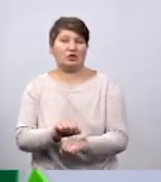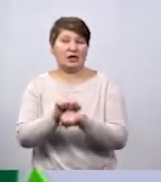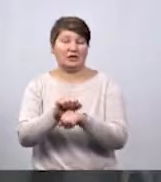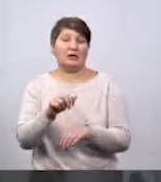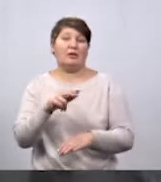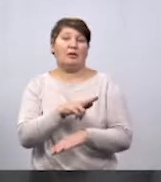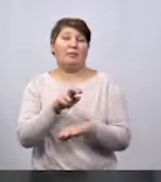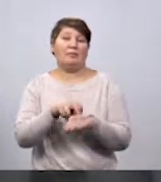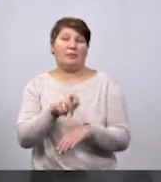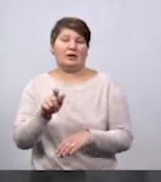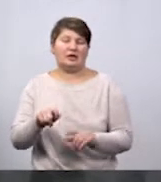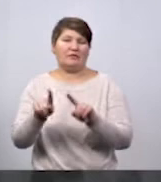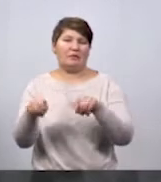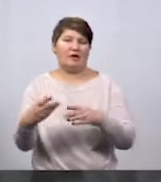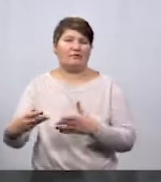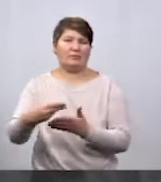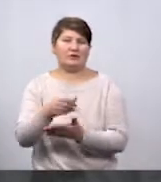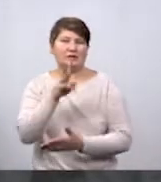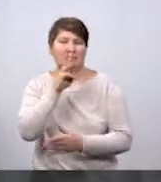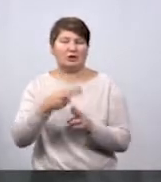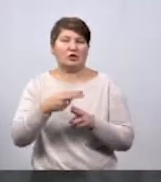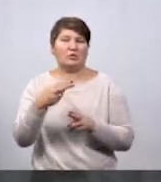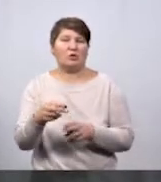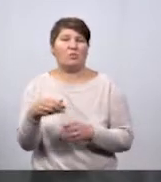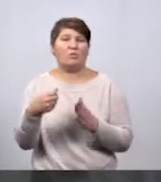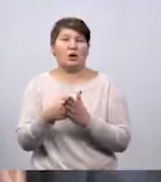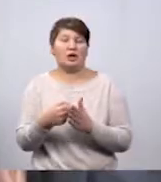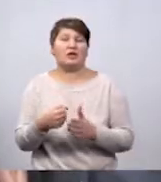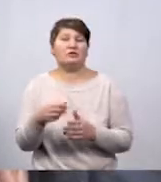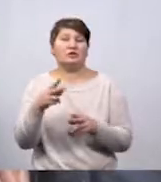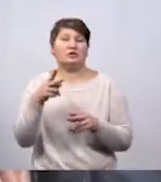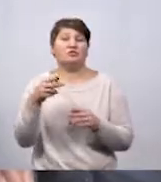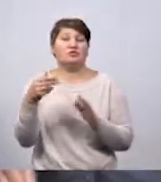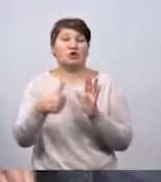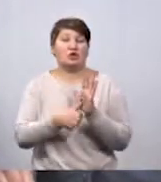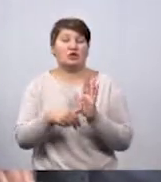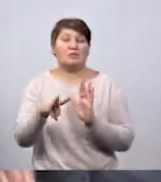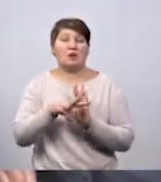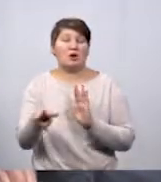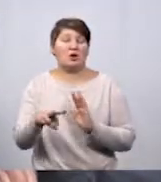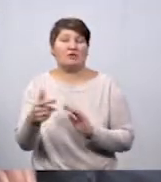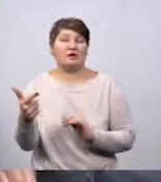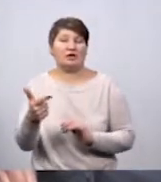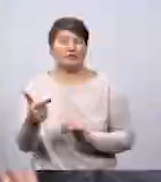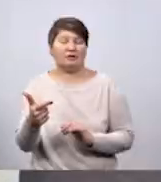вимагають виплатити їм заробітну плату, заборгованість по якій до кінця року сягає понад 6 мільйонів гривень.